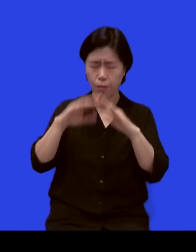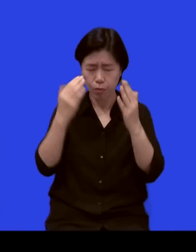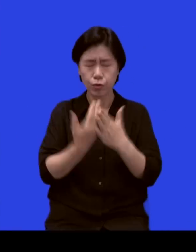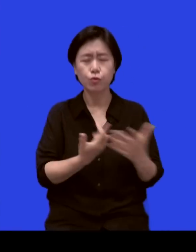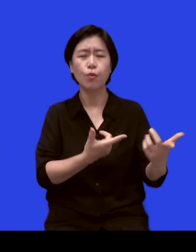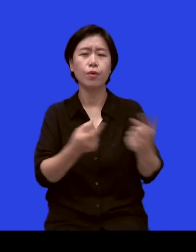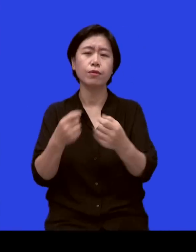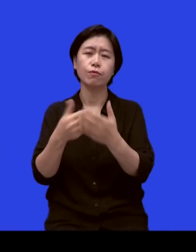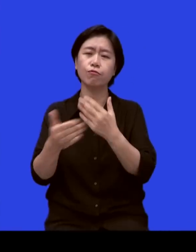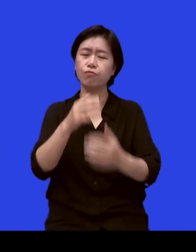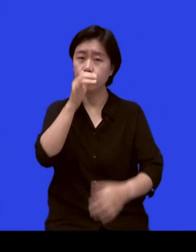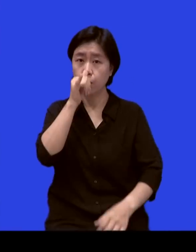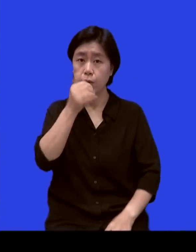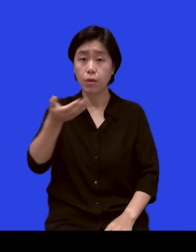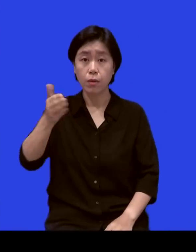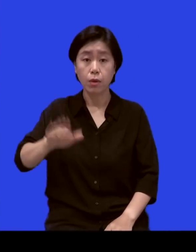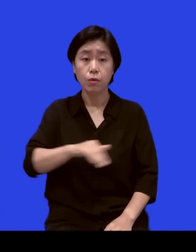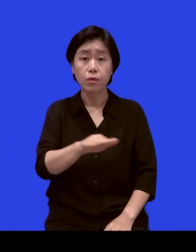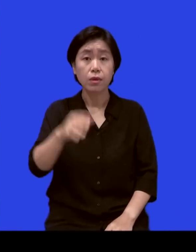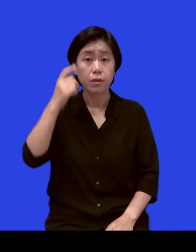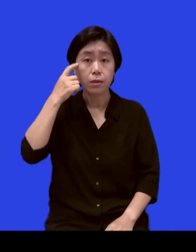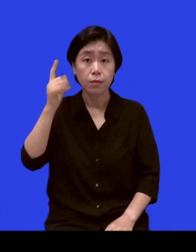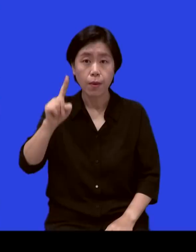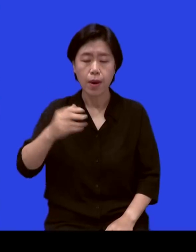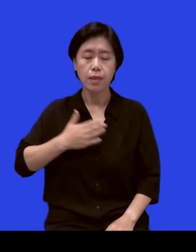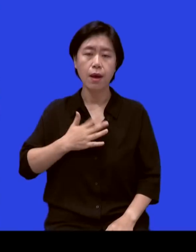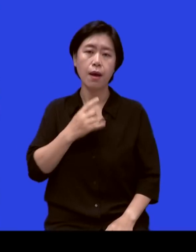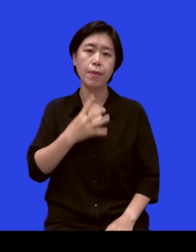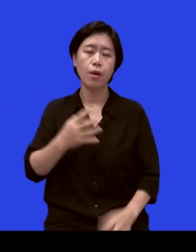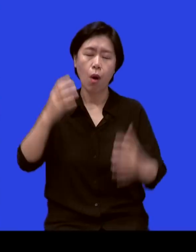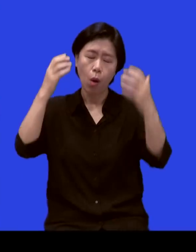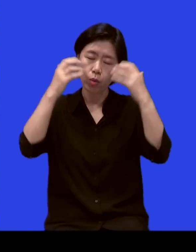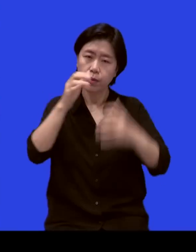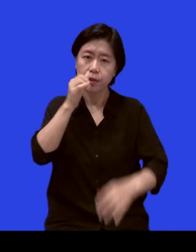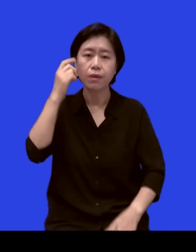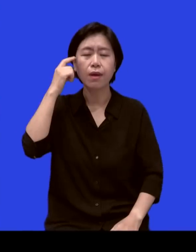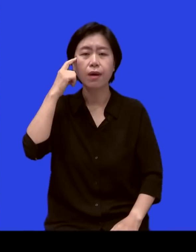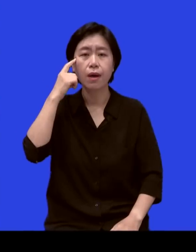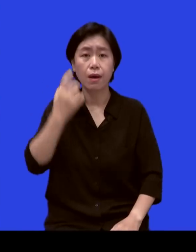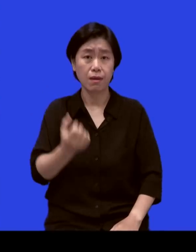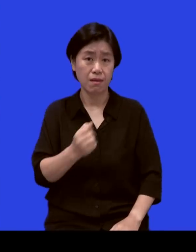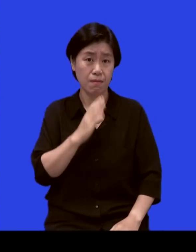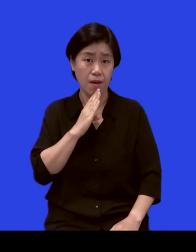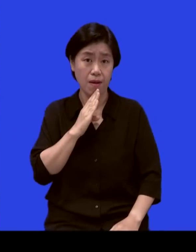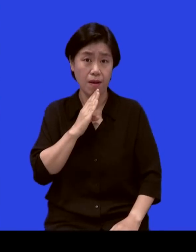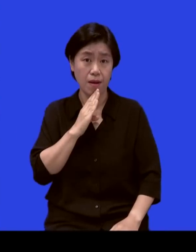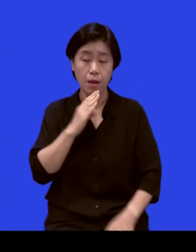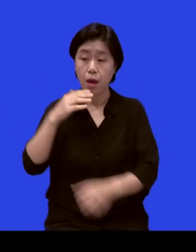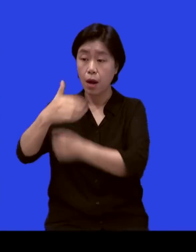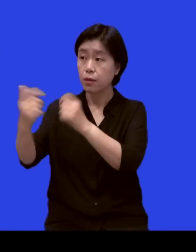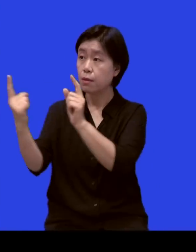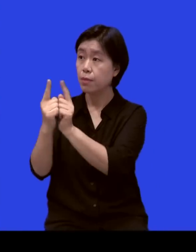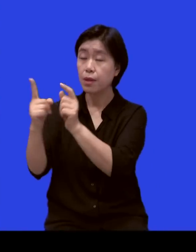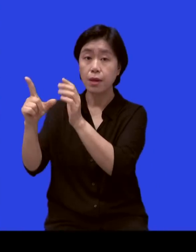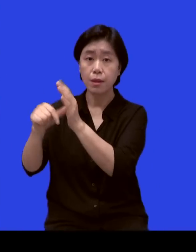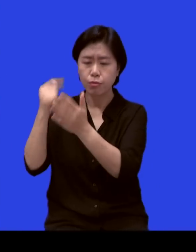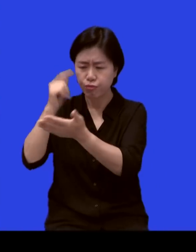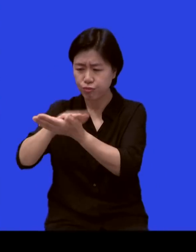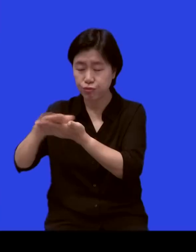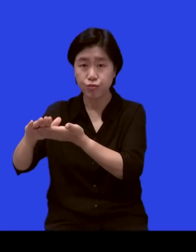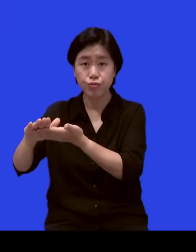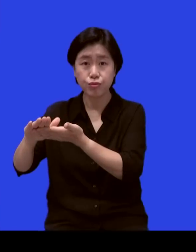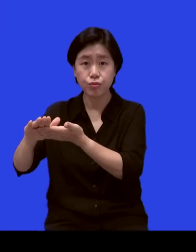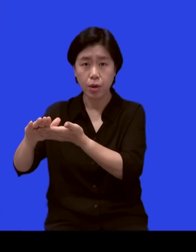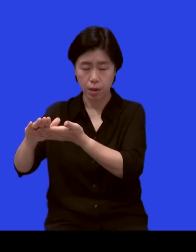일인데 내가 겪고 있는 일만 큰 일인 것 같거든요. 아까 만사형통하시는 하나님을 만나면 만사형통해야 되는데 왜 이런 일이 벌어지냐고